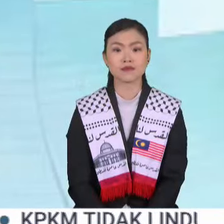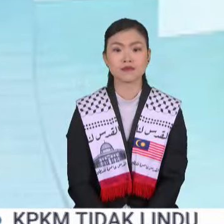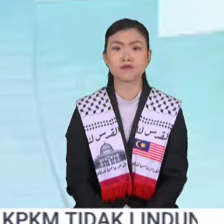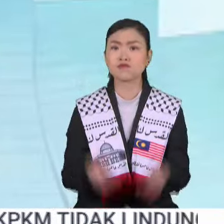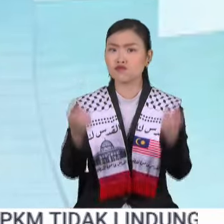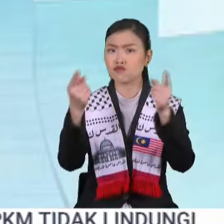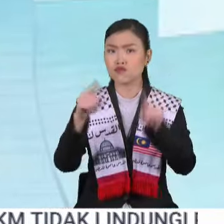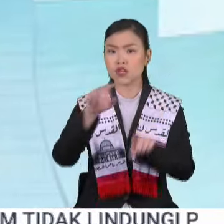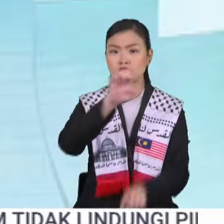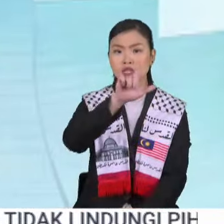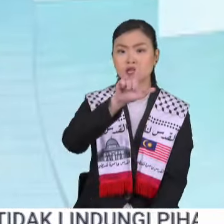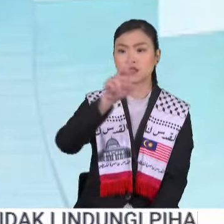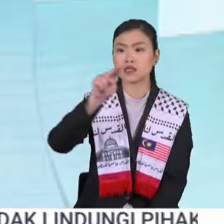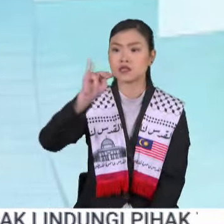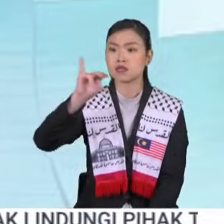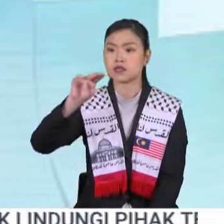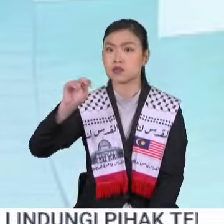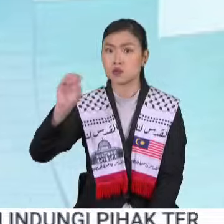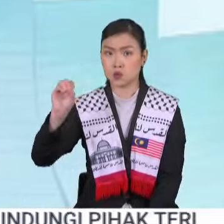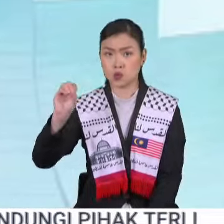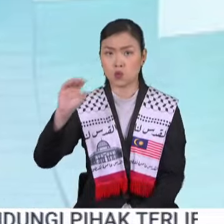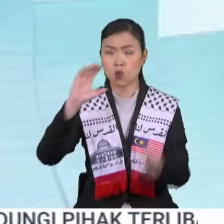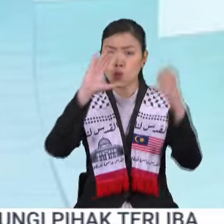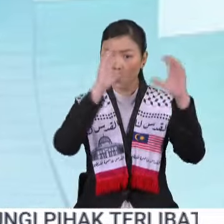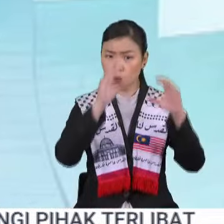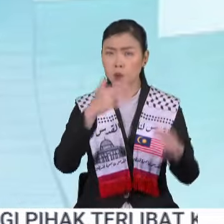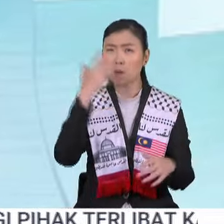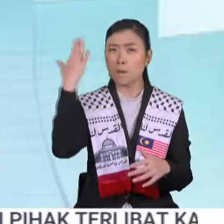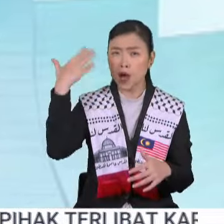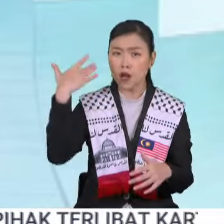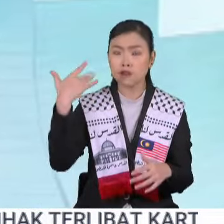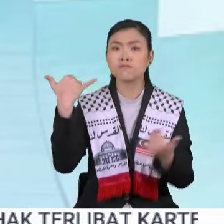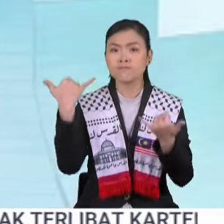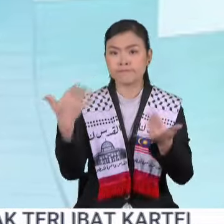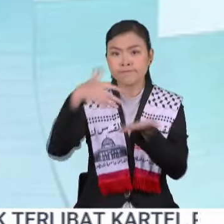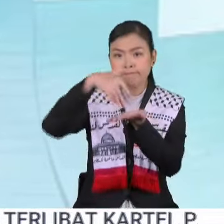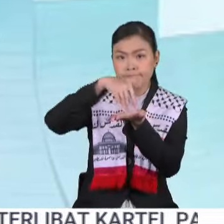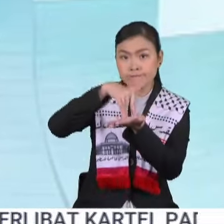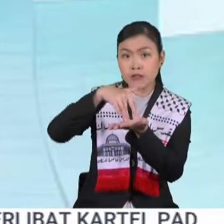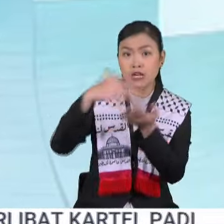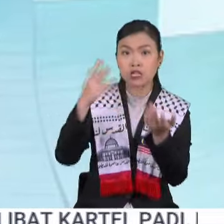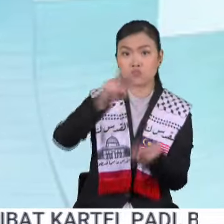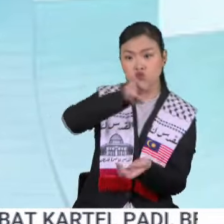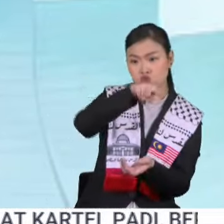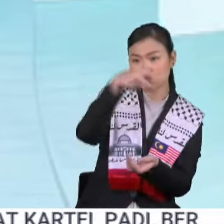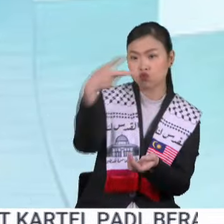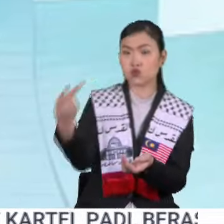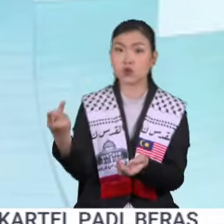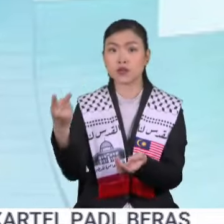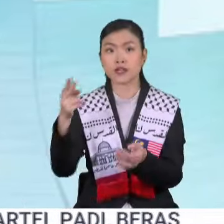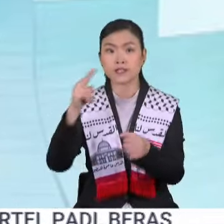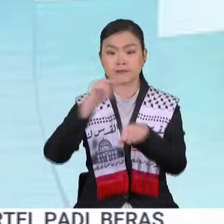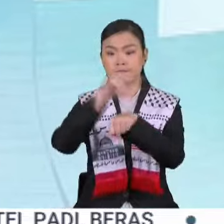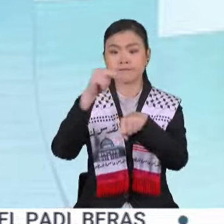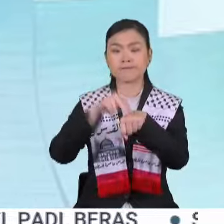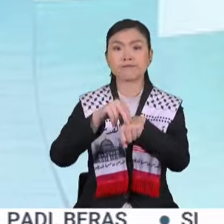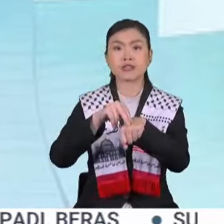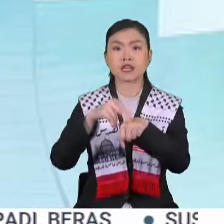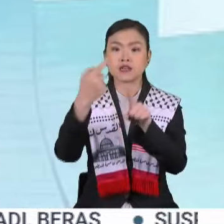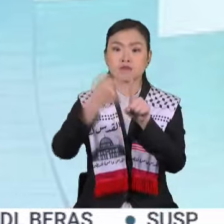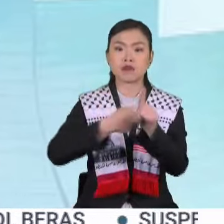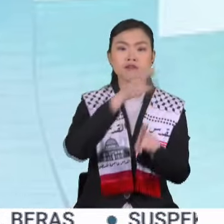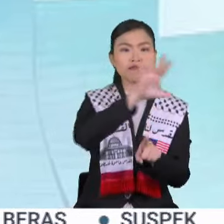Baik, saudara, fenomena El Nino ketika ini semakin lemah dan dijangka bertukar kepada fasa neutral sekitar Mei atau